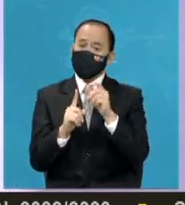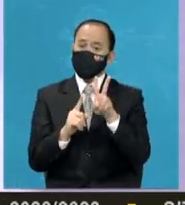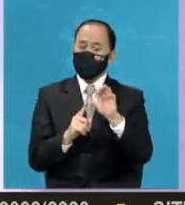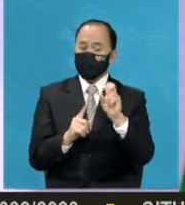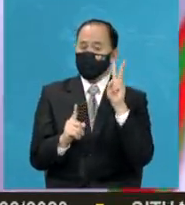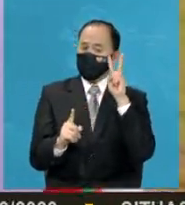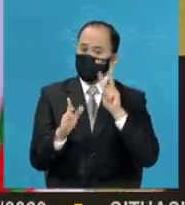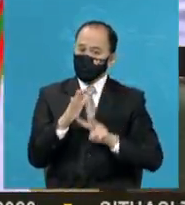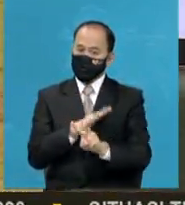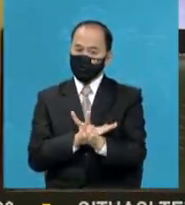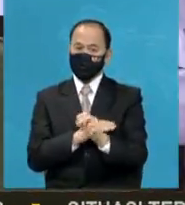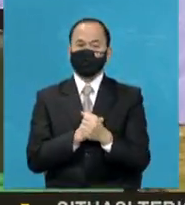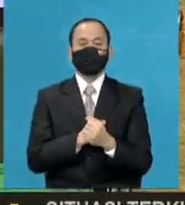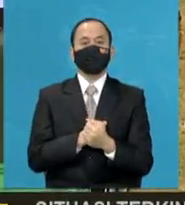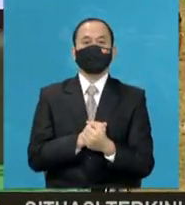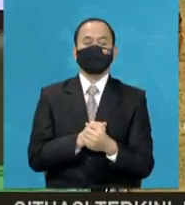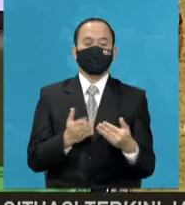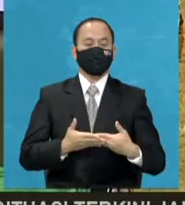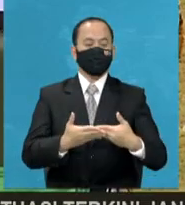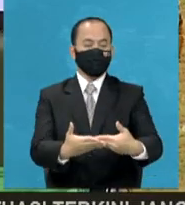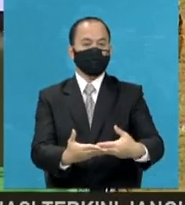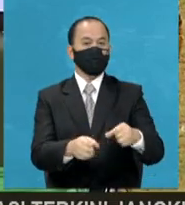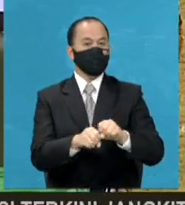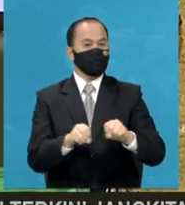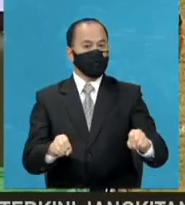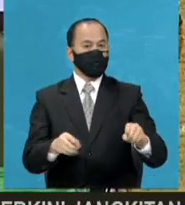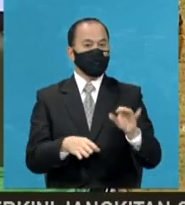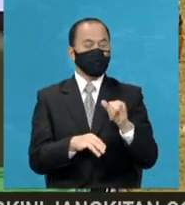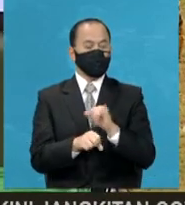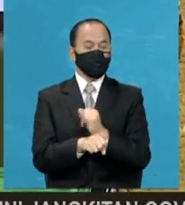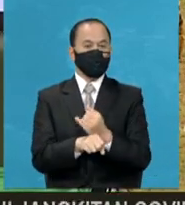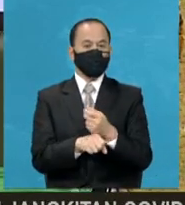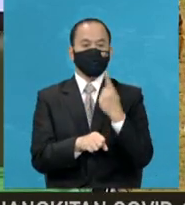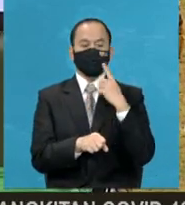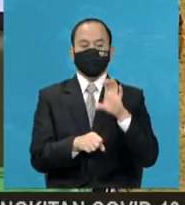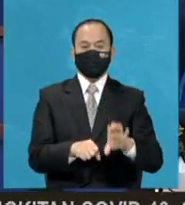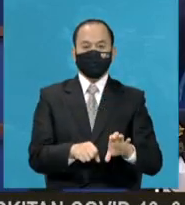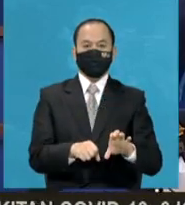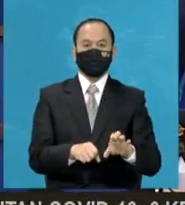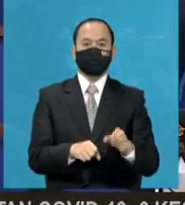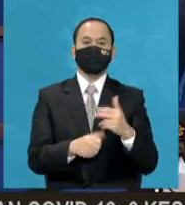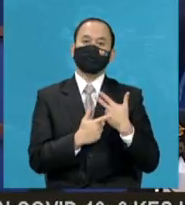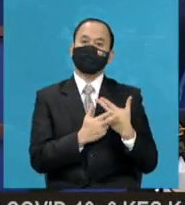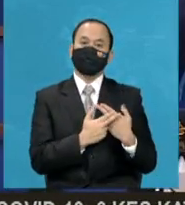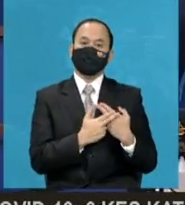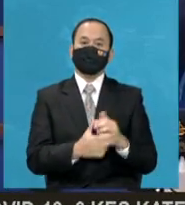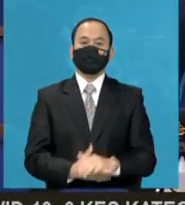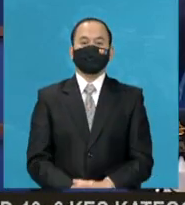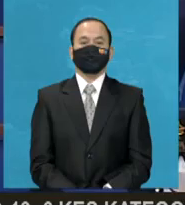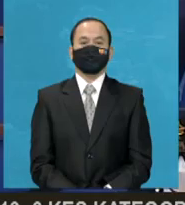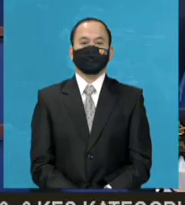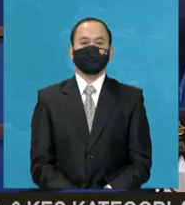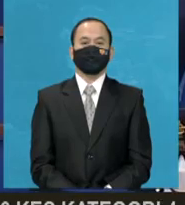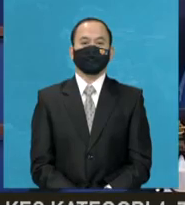diteruskan Dengan penandatanganan sejauh Serah terima tugas jabatan pemerintah webhtb hai hai